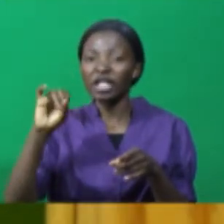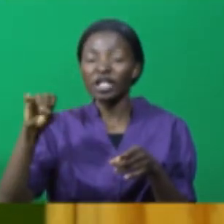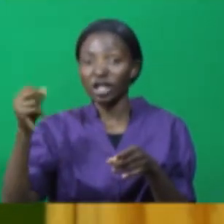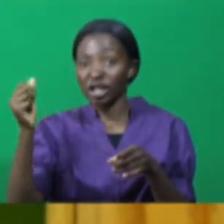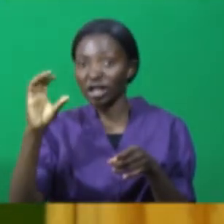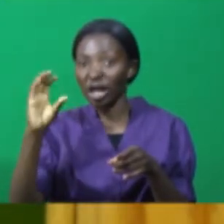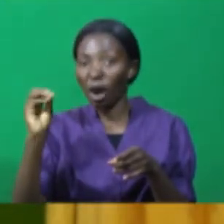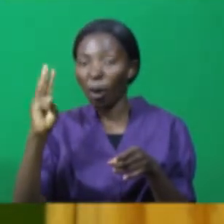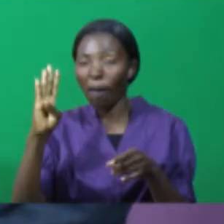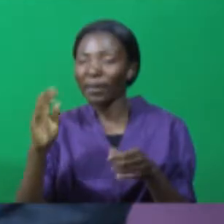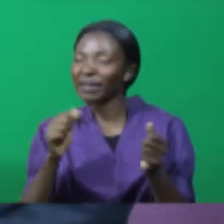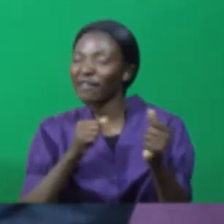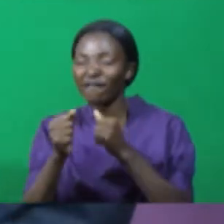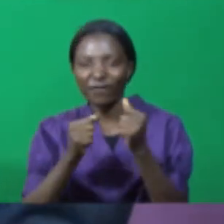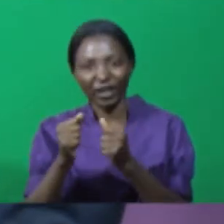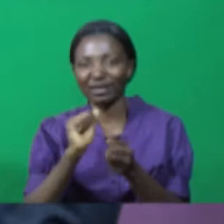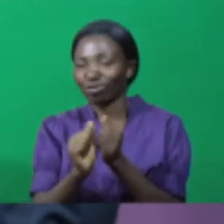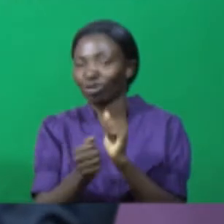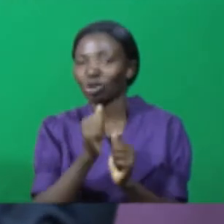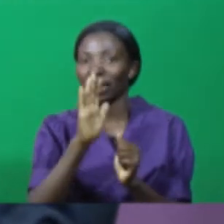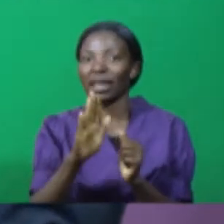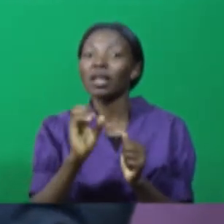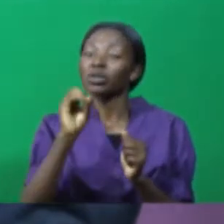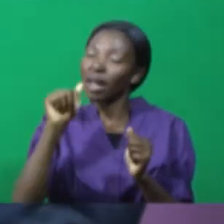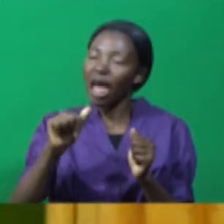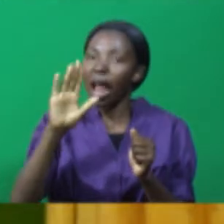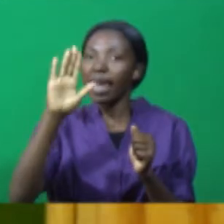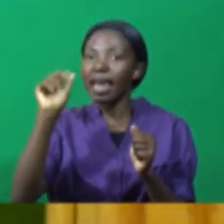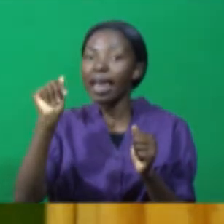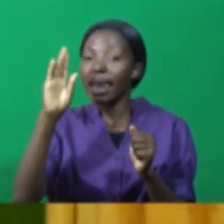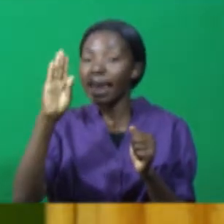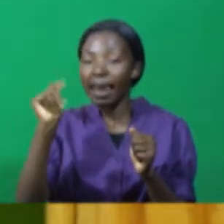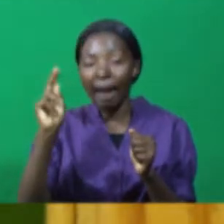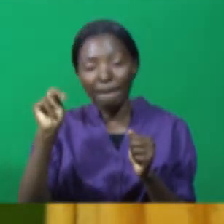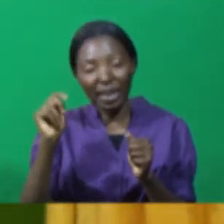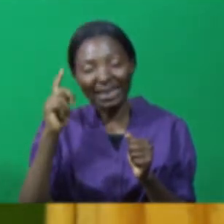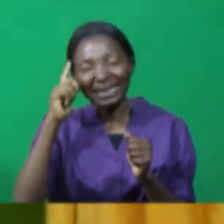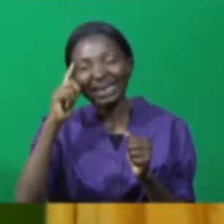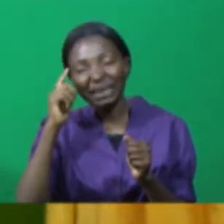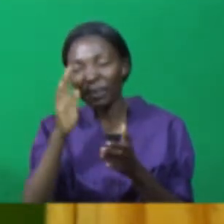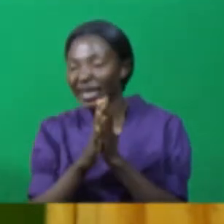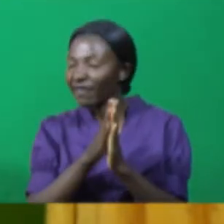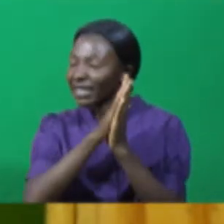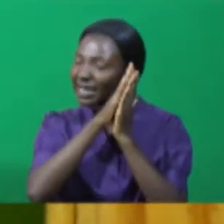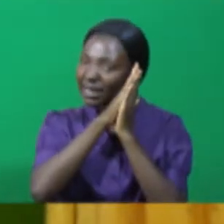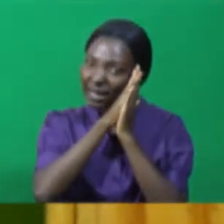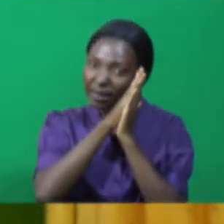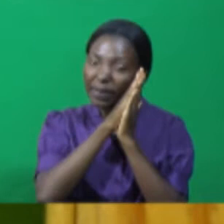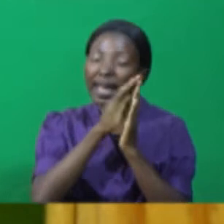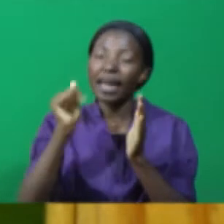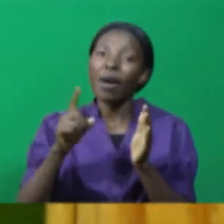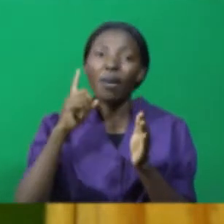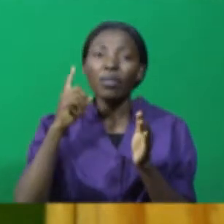Dziku wese achingoti akada kuti atikotsire ugwini magumbo. Usiyane nemuranda wangu Jacob. Akada kuti akotsire siyana na